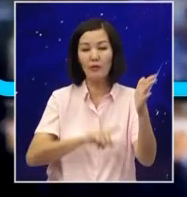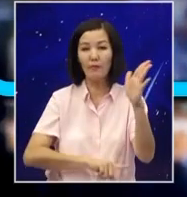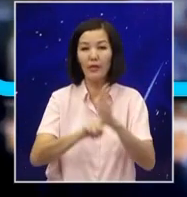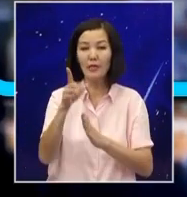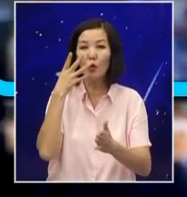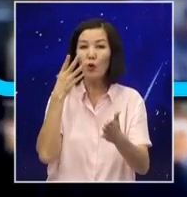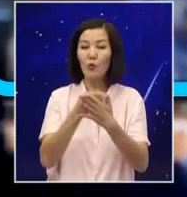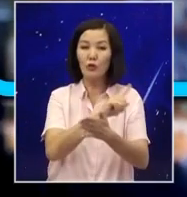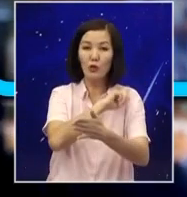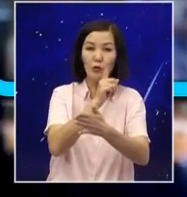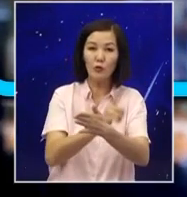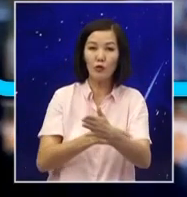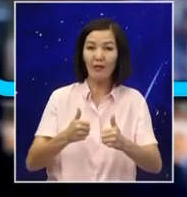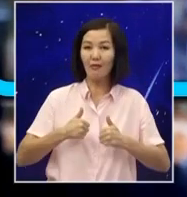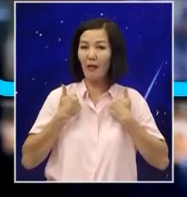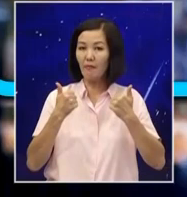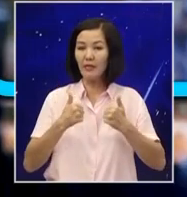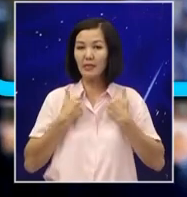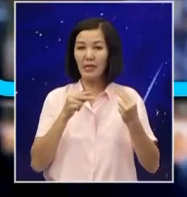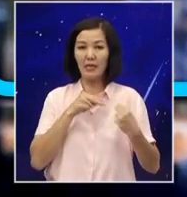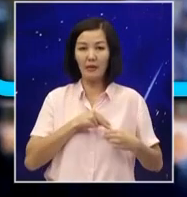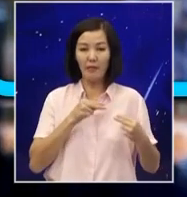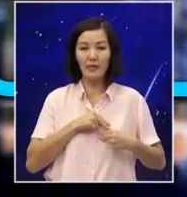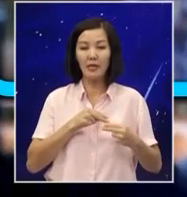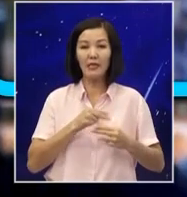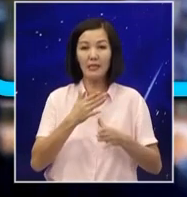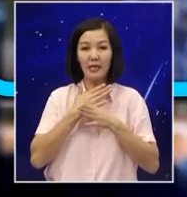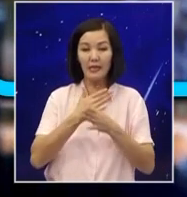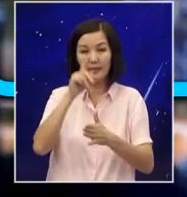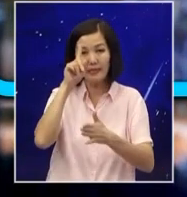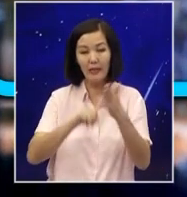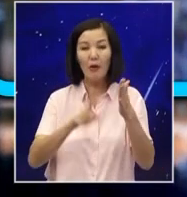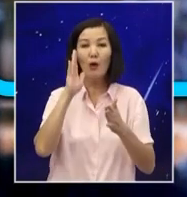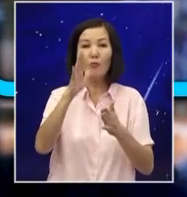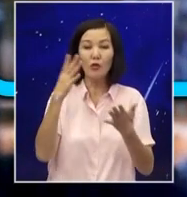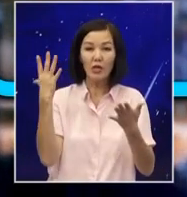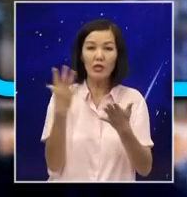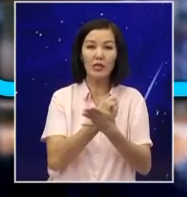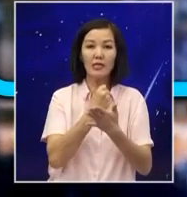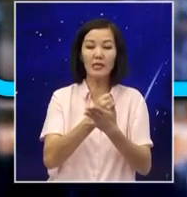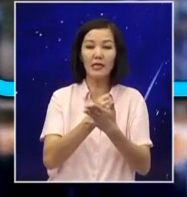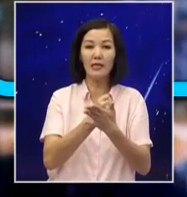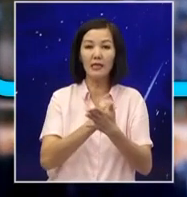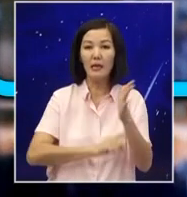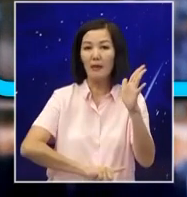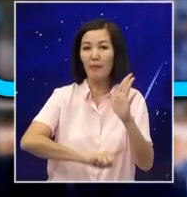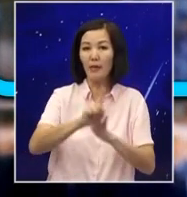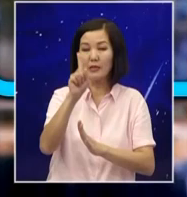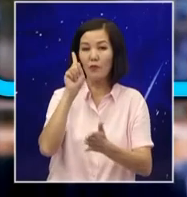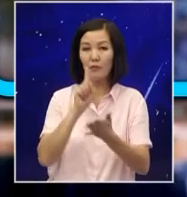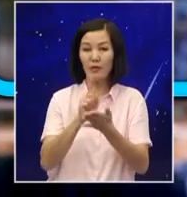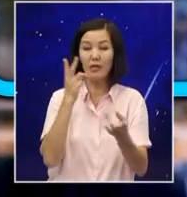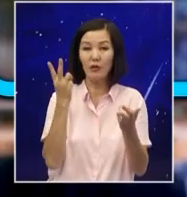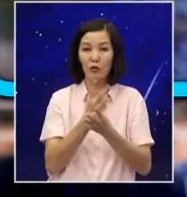өз күш-жігерлеріңізге, талпыныстарыңызға, еңбектеріңізге сүйене отырып, болашақтағы жетістіктеріңіздің іргетасын қалау міндеті тұр.